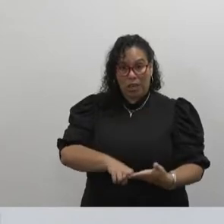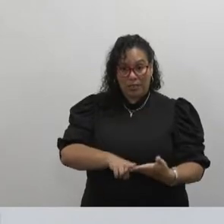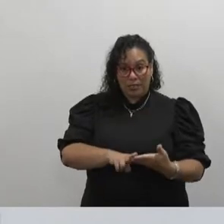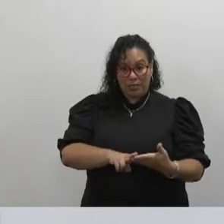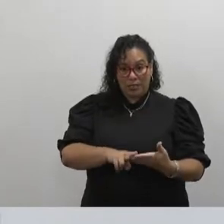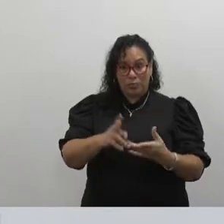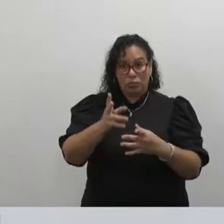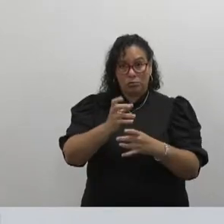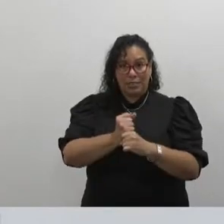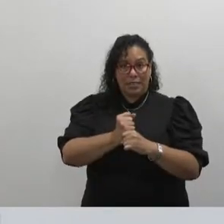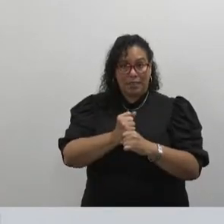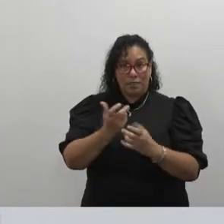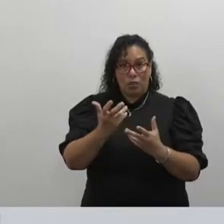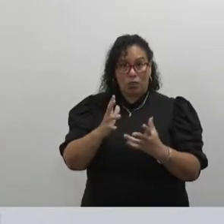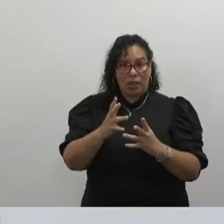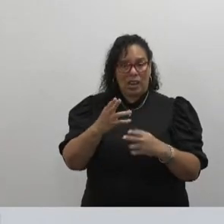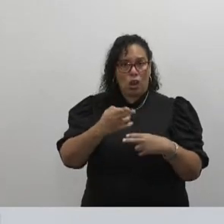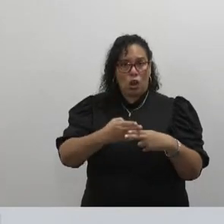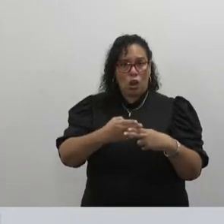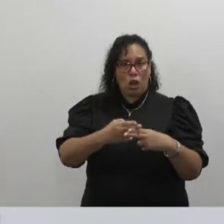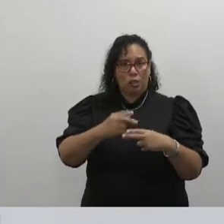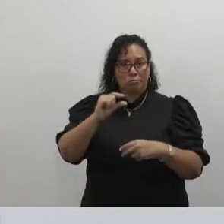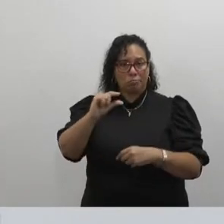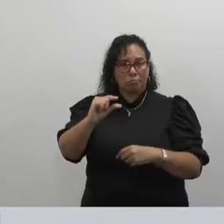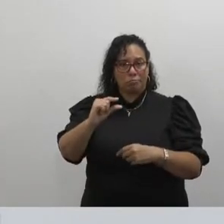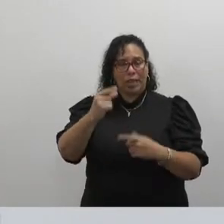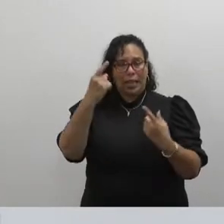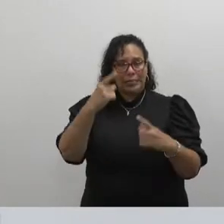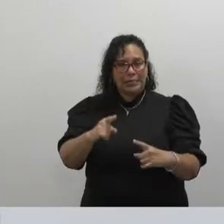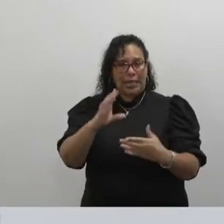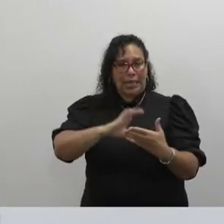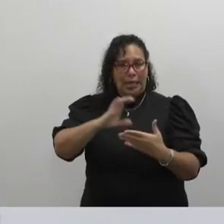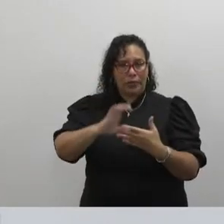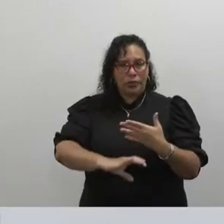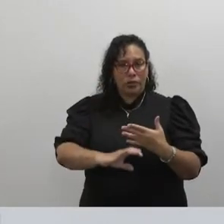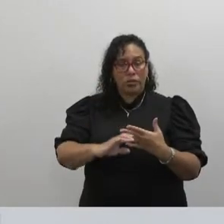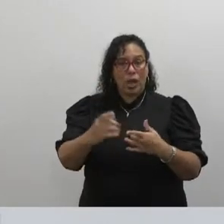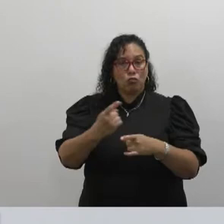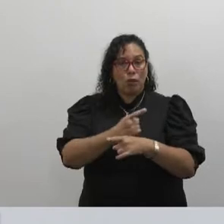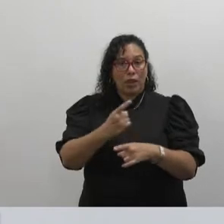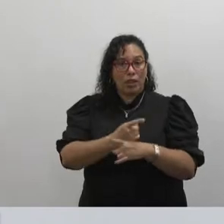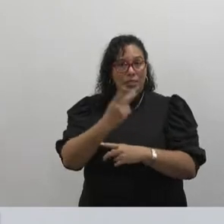chăm bố ổng nào để nè thật tù rồi mùi có